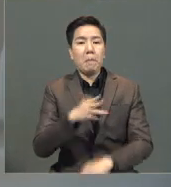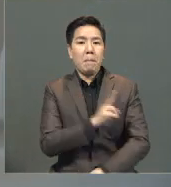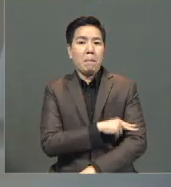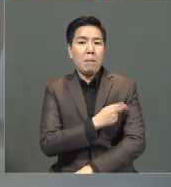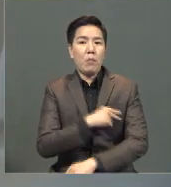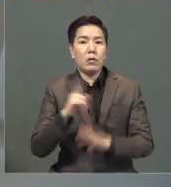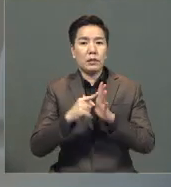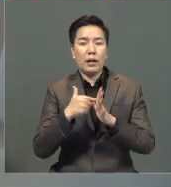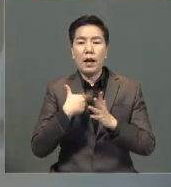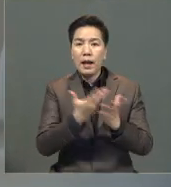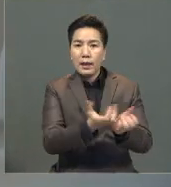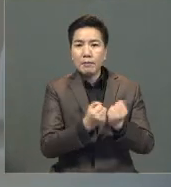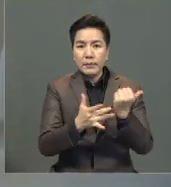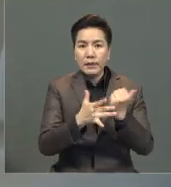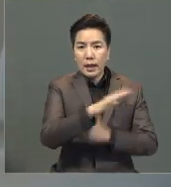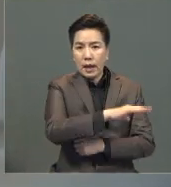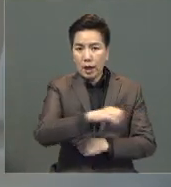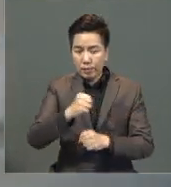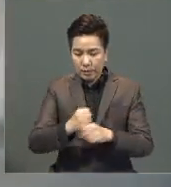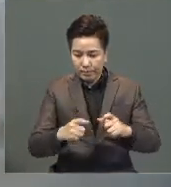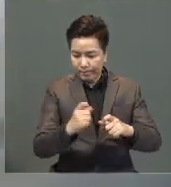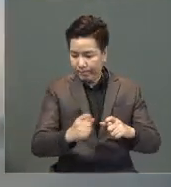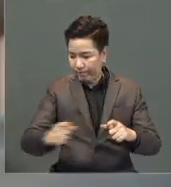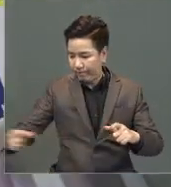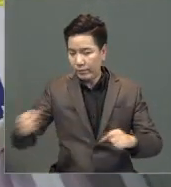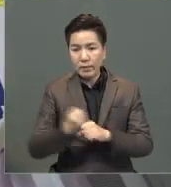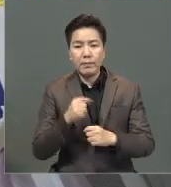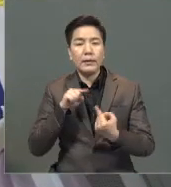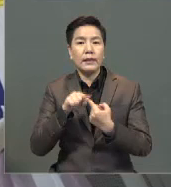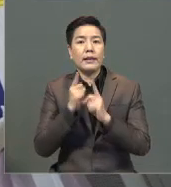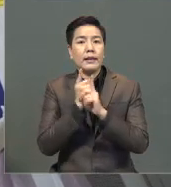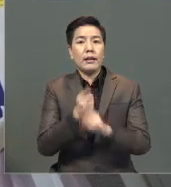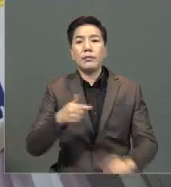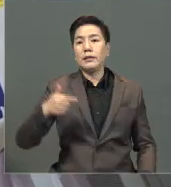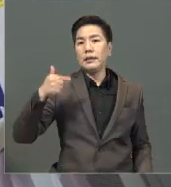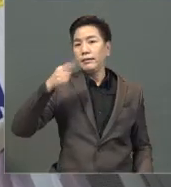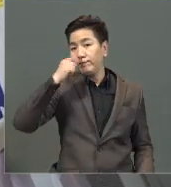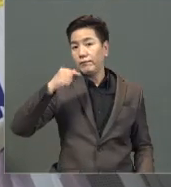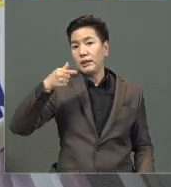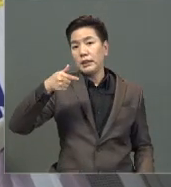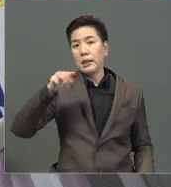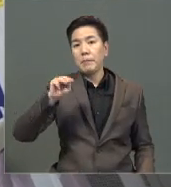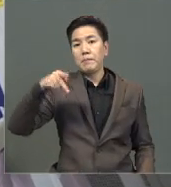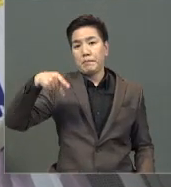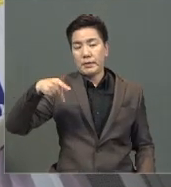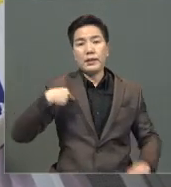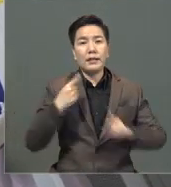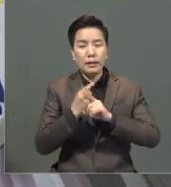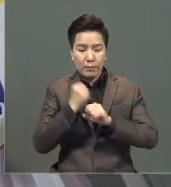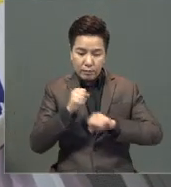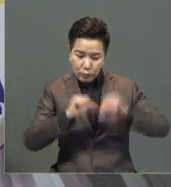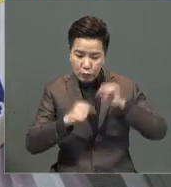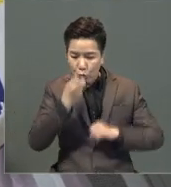จะรับการถ่ายและเทคโนโลยีเพื่อพัฒนาเป็นวัคซีนตามมาตรฐานของ GMPสำหรับใช้ทดสอบทางคลินิกต่อ